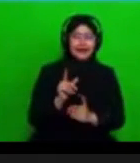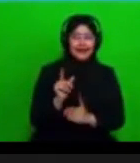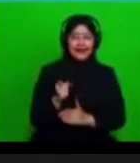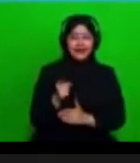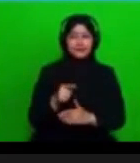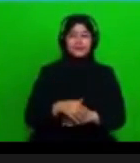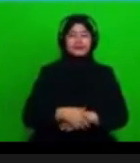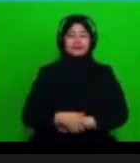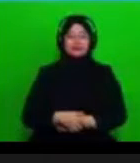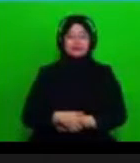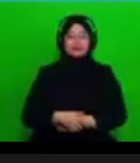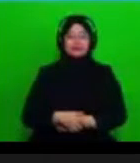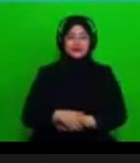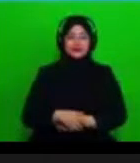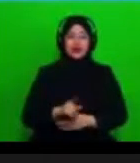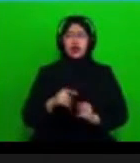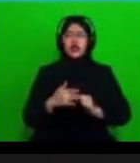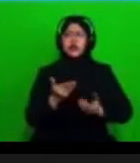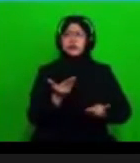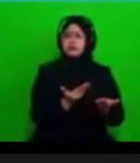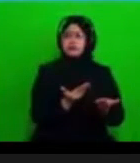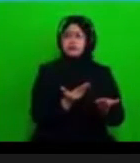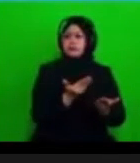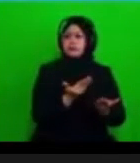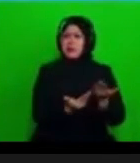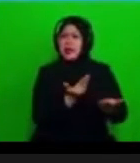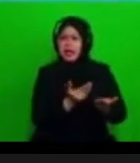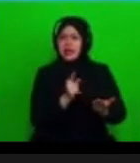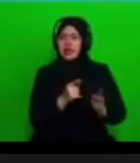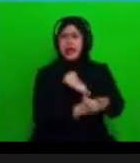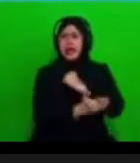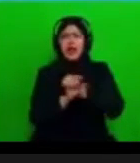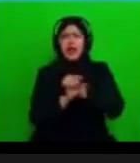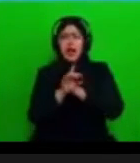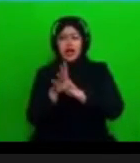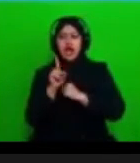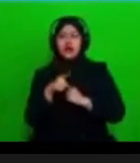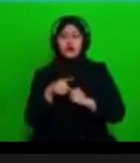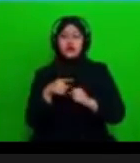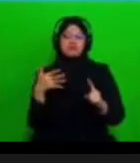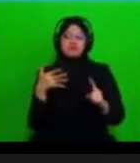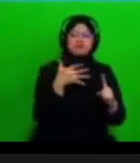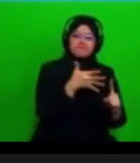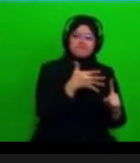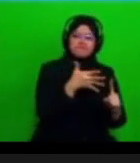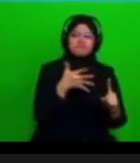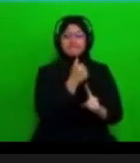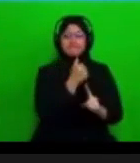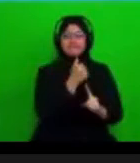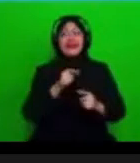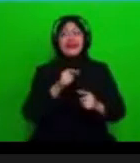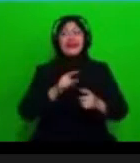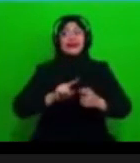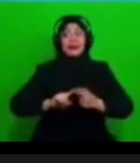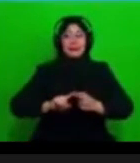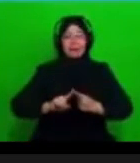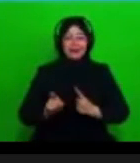sekilas ada benchmarking lain, kita memang punya PR untuk mengejar ketertinggalan. Tapi